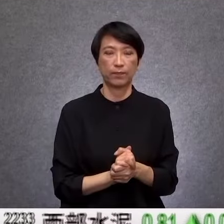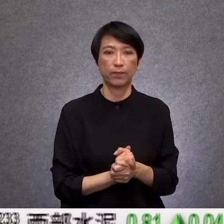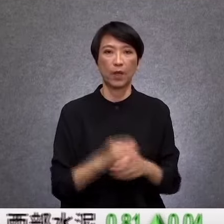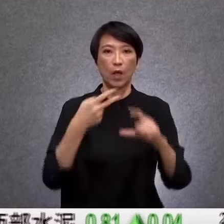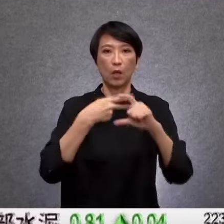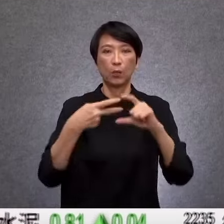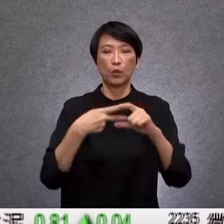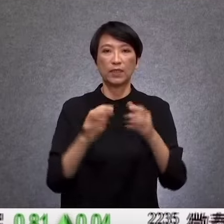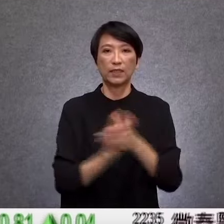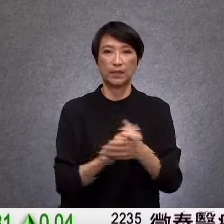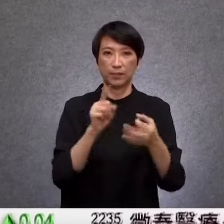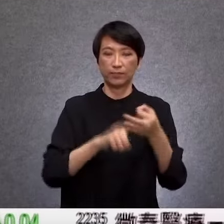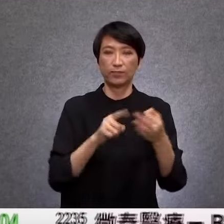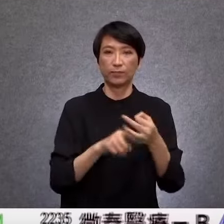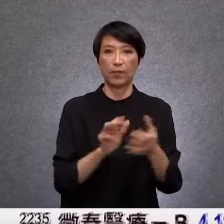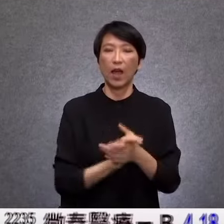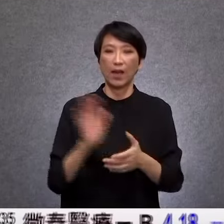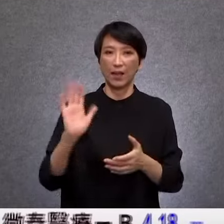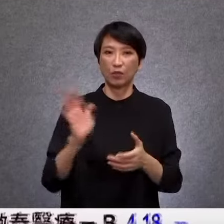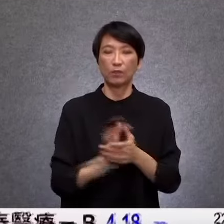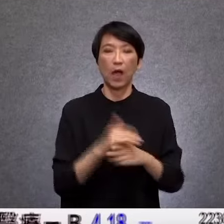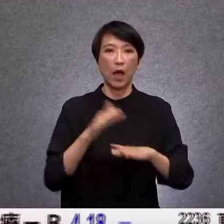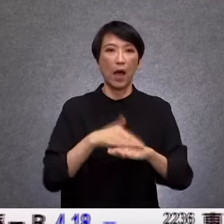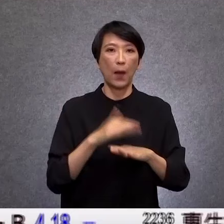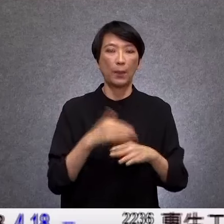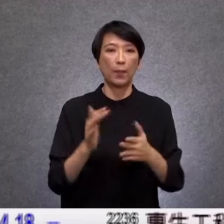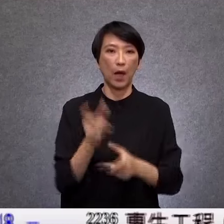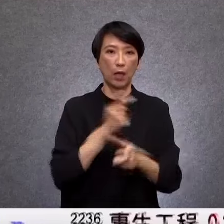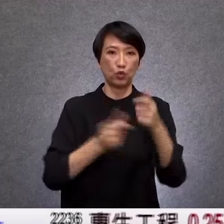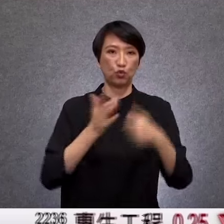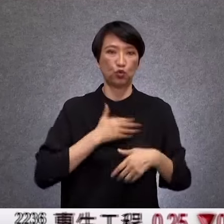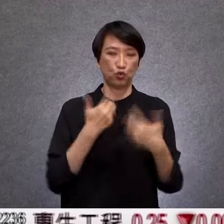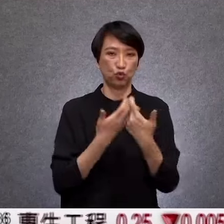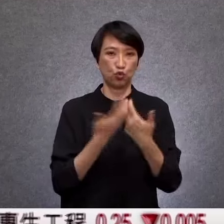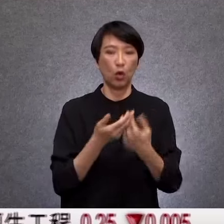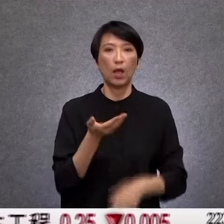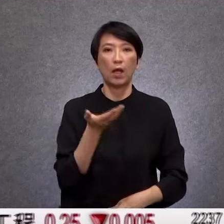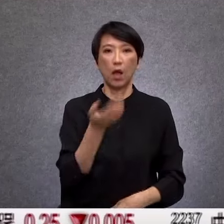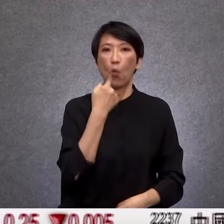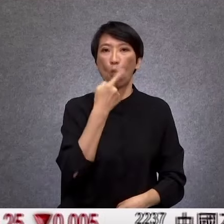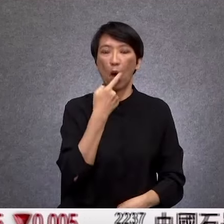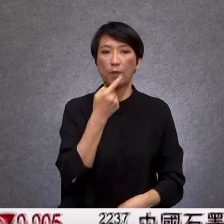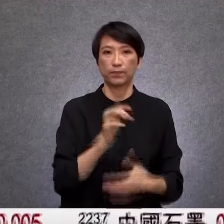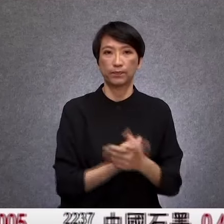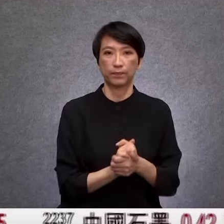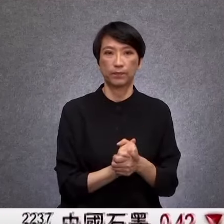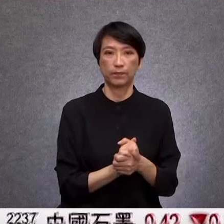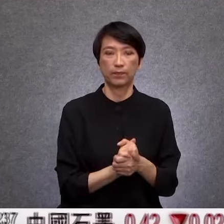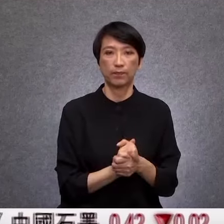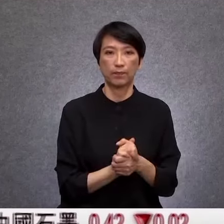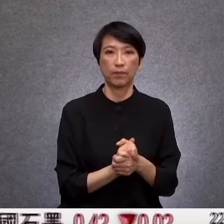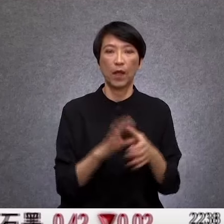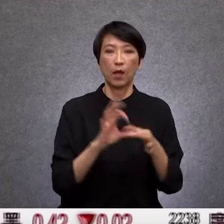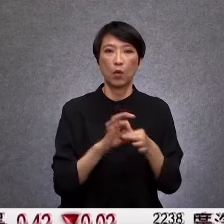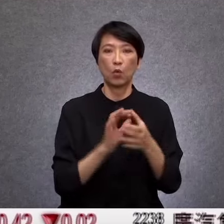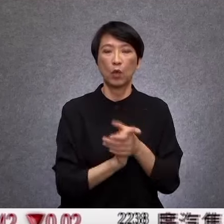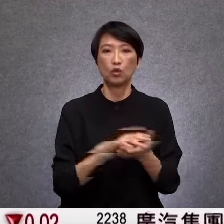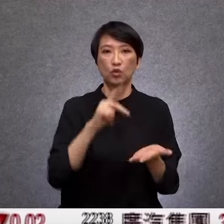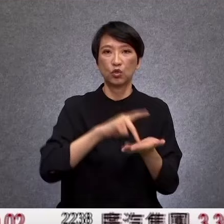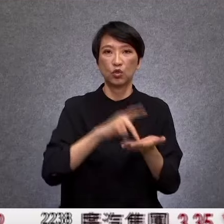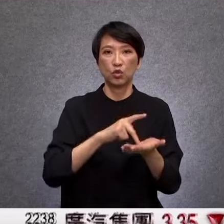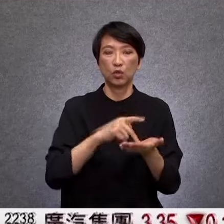做啦。 好，咁跟住有無線電視嘅盧俊旭， 司長你好啊！你咧頭先喺呢個預算案嗰度咧，你就講到